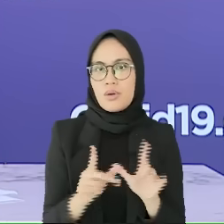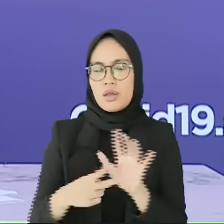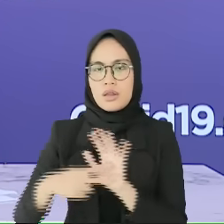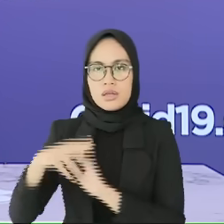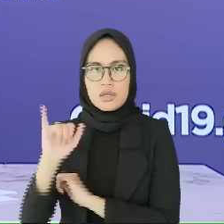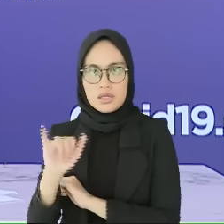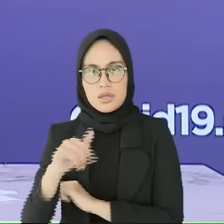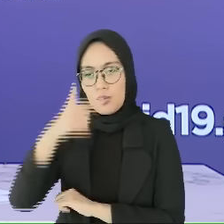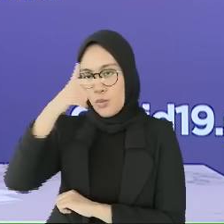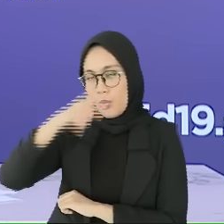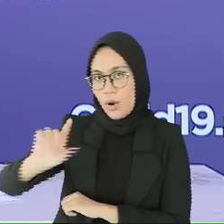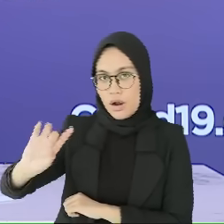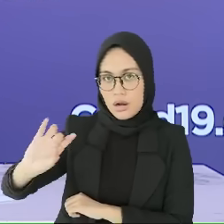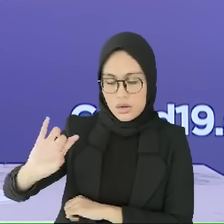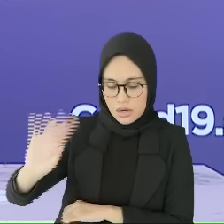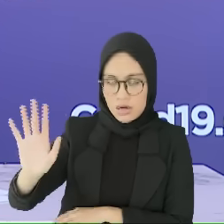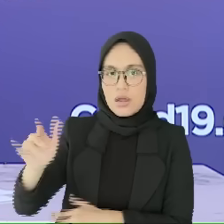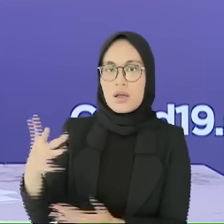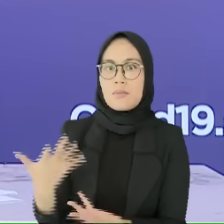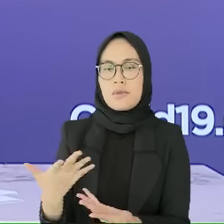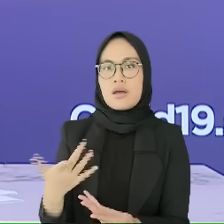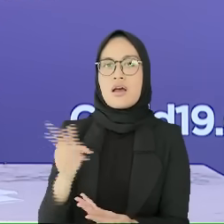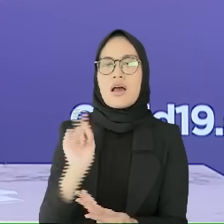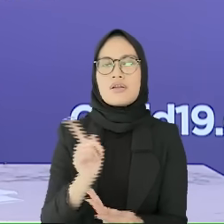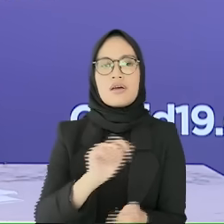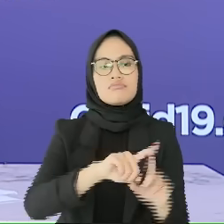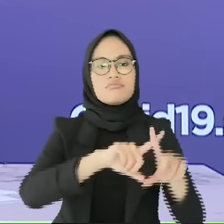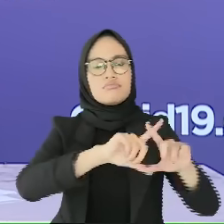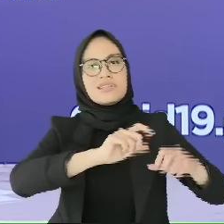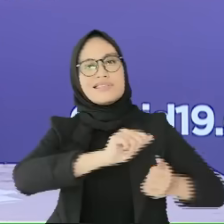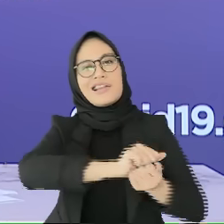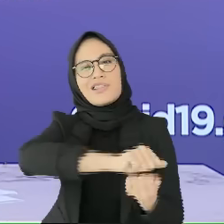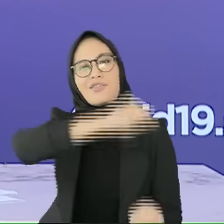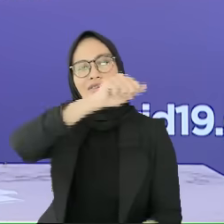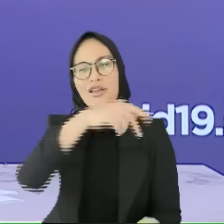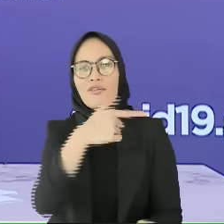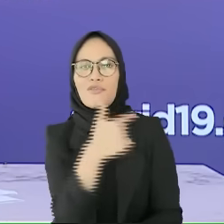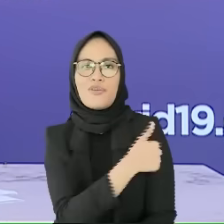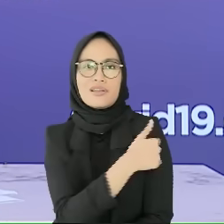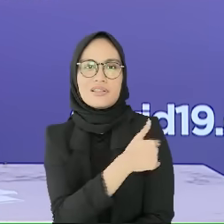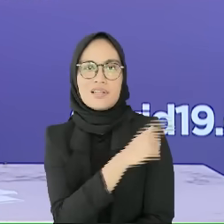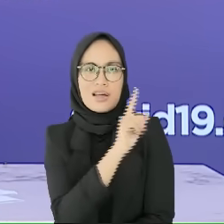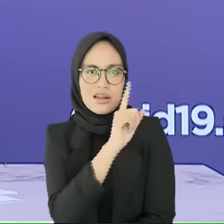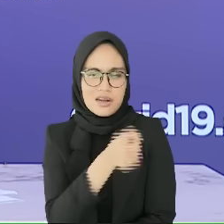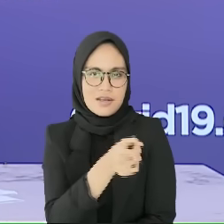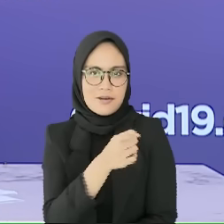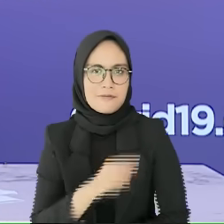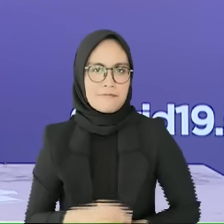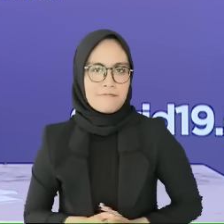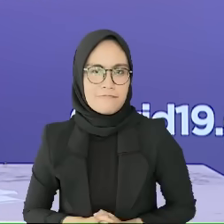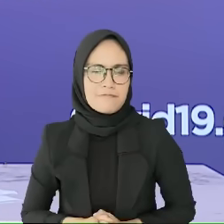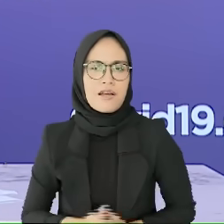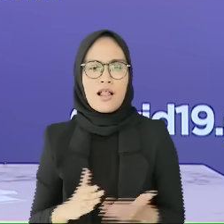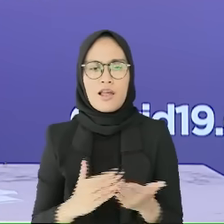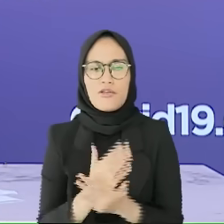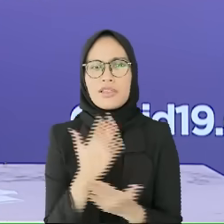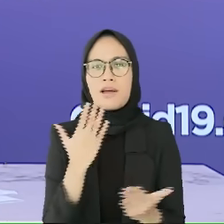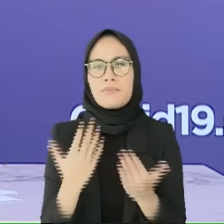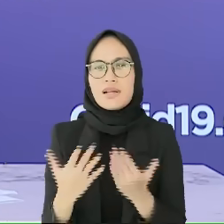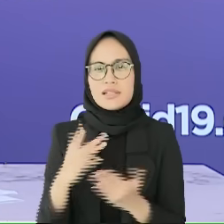luar negeri, maka dapat memperoleh sertifikat vaksinasi yang terintegrasi dengan aplikasi Peduli